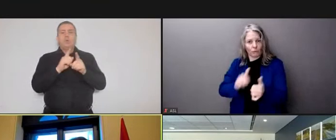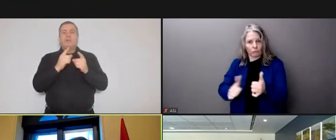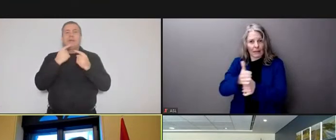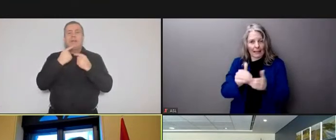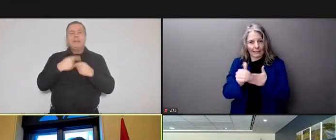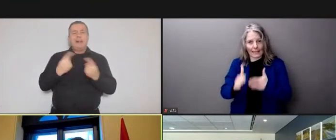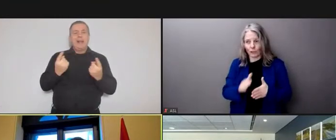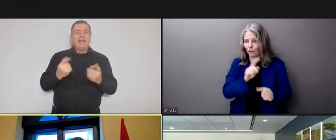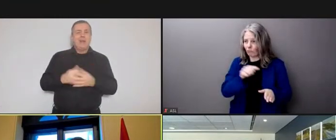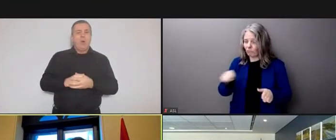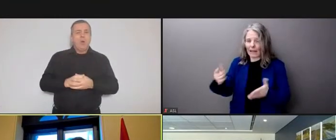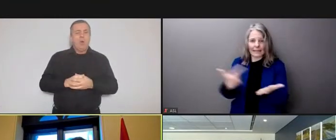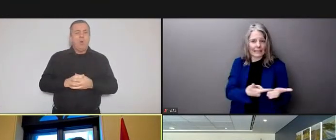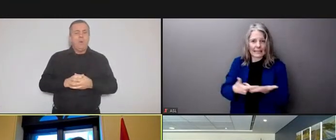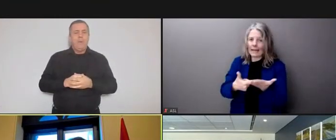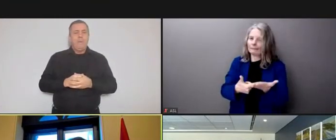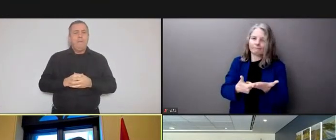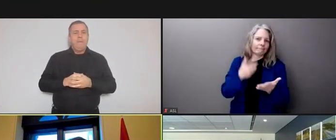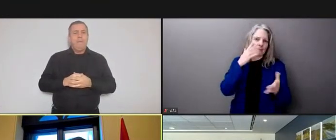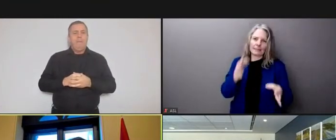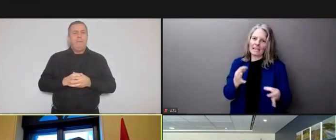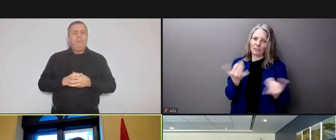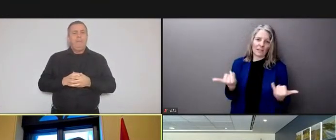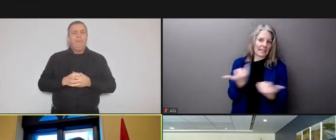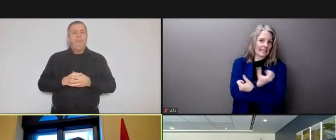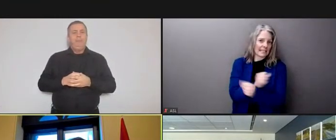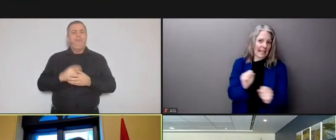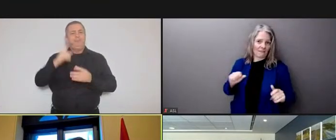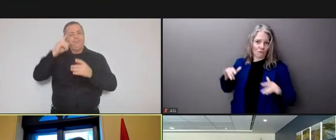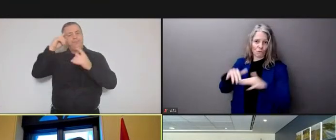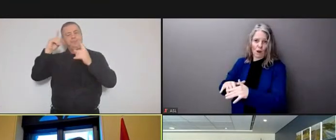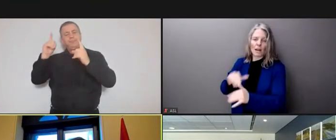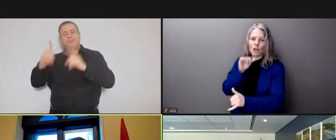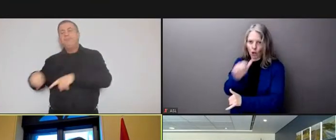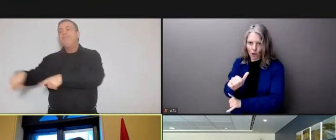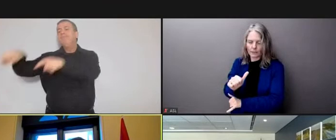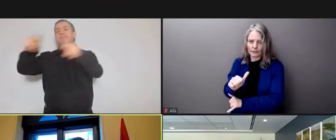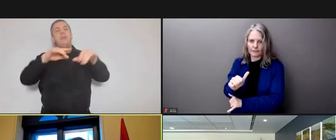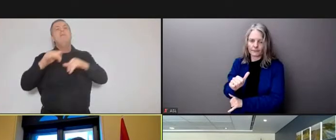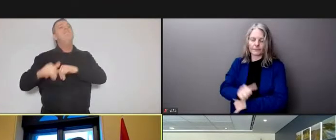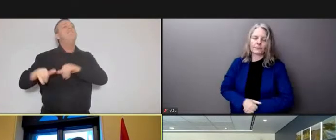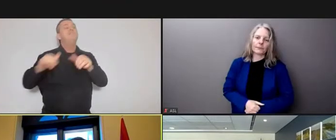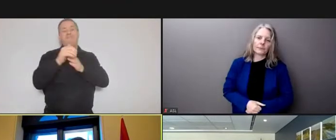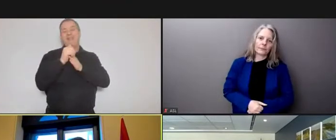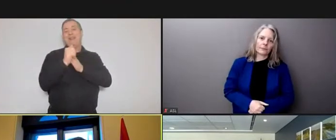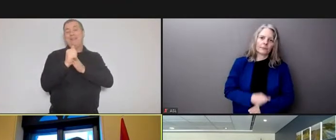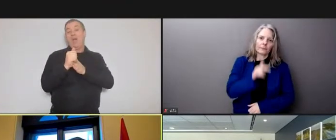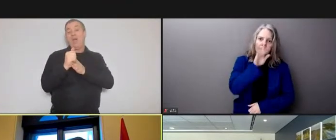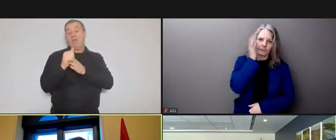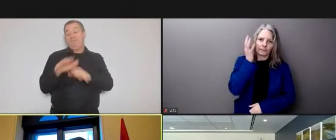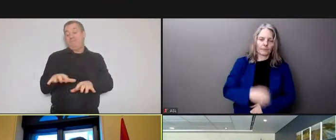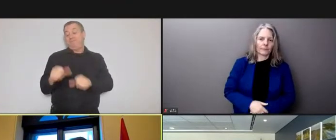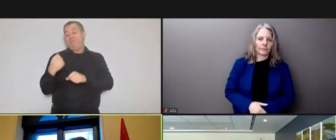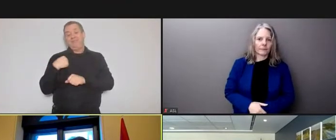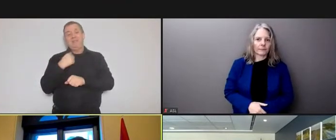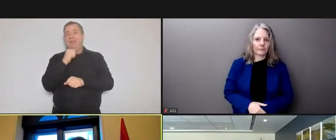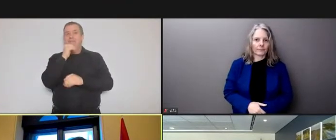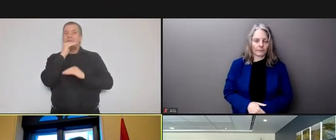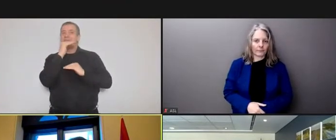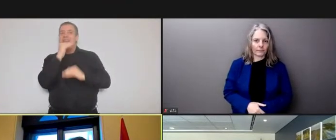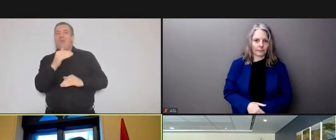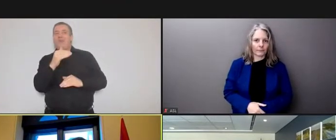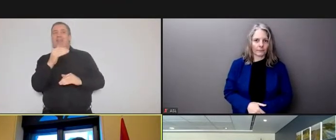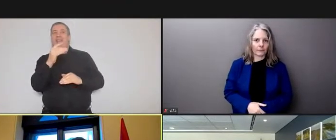safe to proceed uh with the house sitting today je veux dire un grand remercie pour la